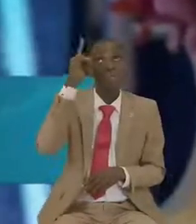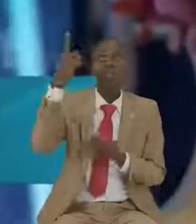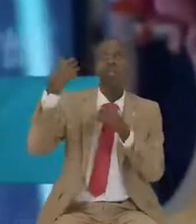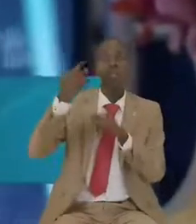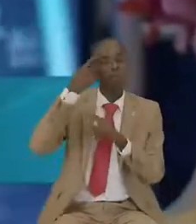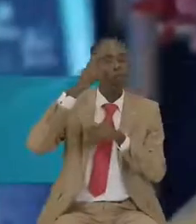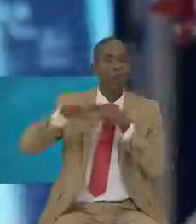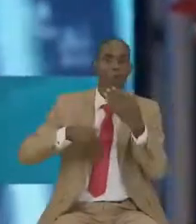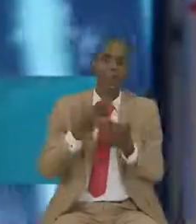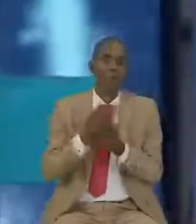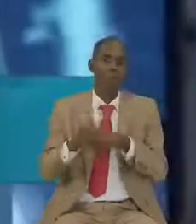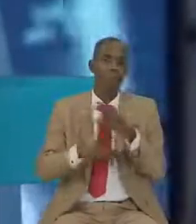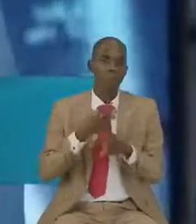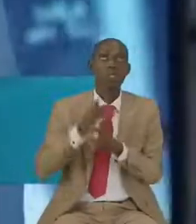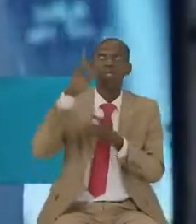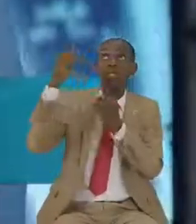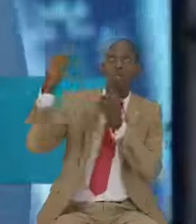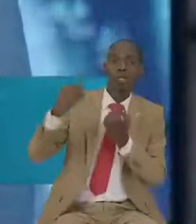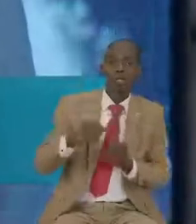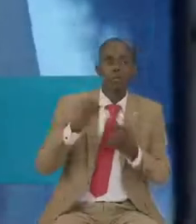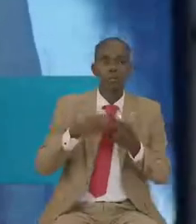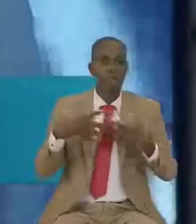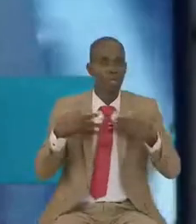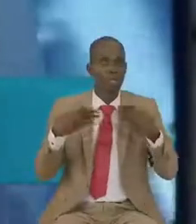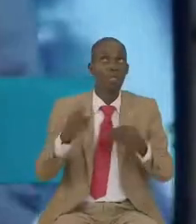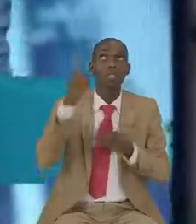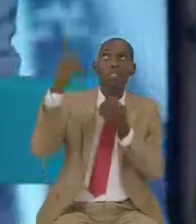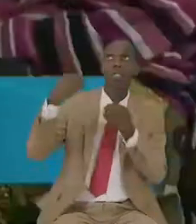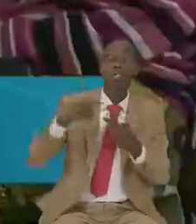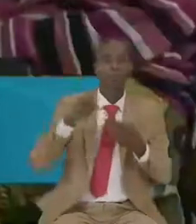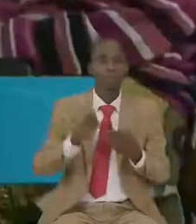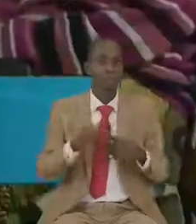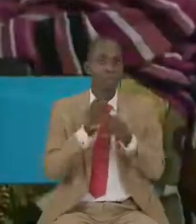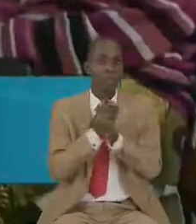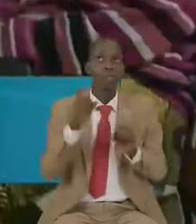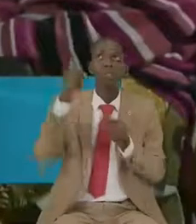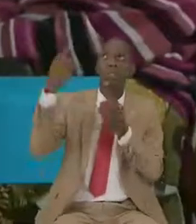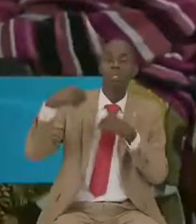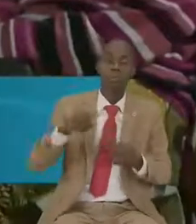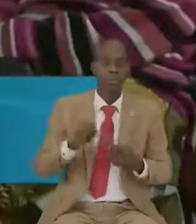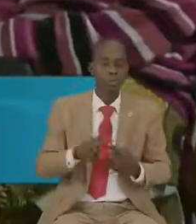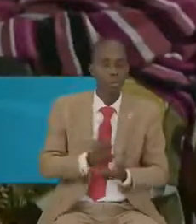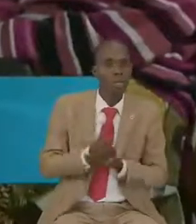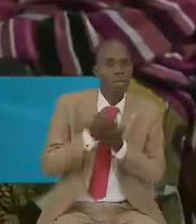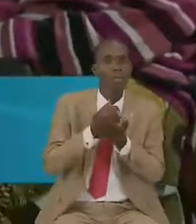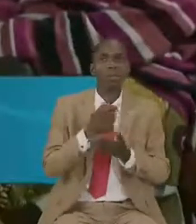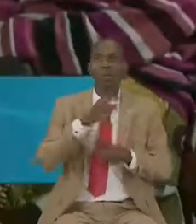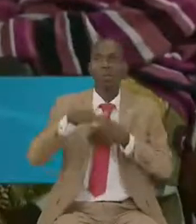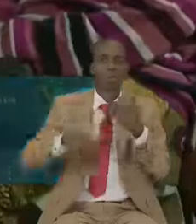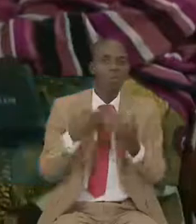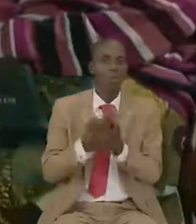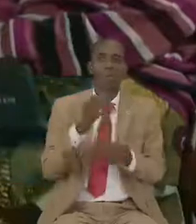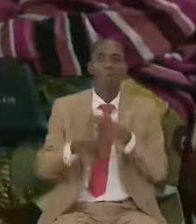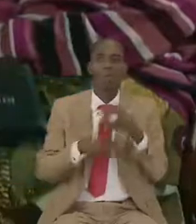partiel. Pourquoi? Il est venu pour tout le monde entier. Il est venu guérir, il est venu sauver, il est